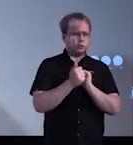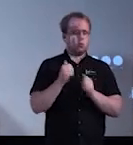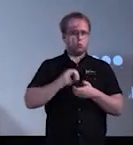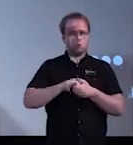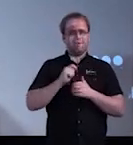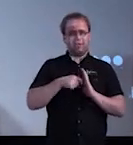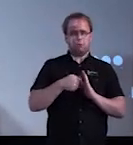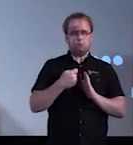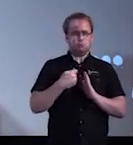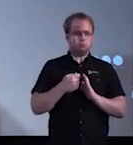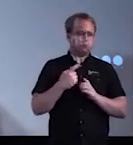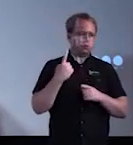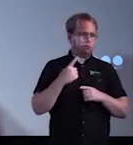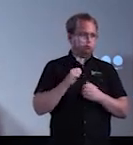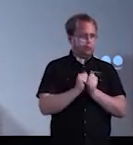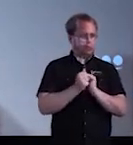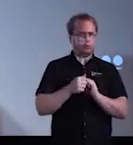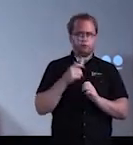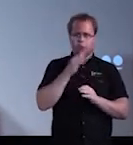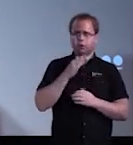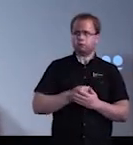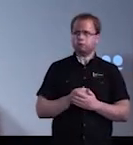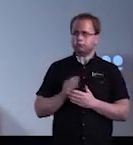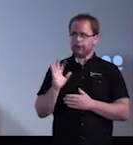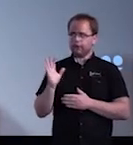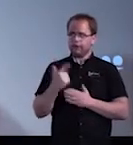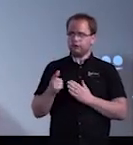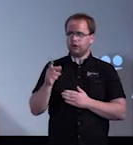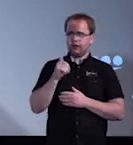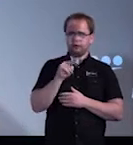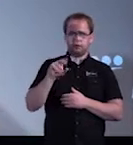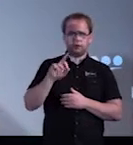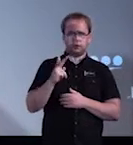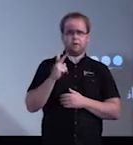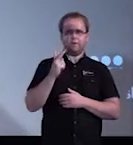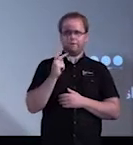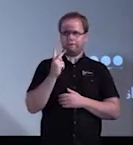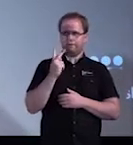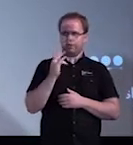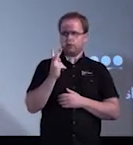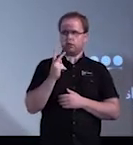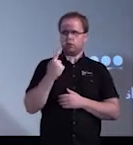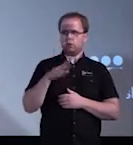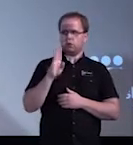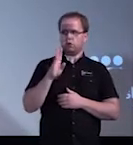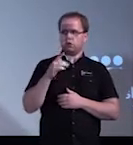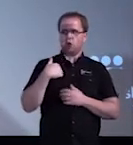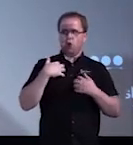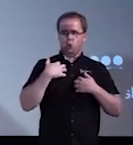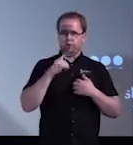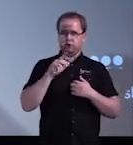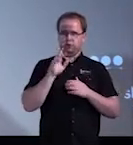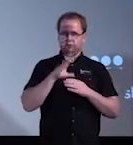fråga. Ja. Hej. Hejsan, vad heter du? Jag heter Lennart Wiklund. Vem är jag du? Jag är väldigt orolig för svensk